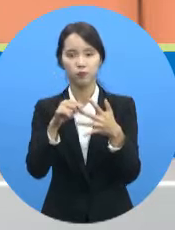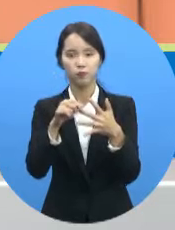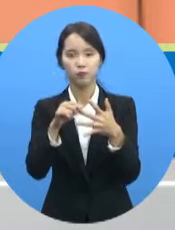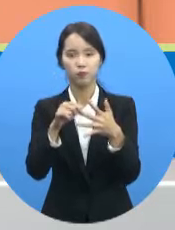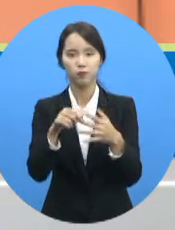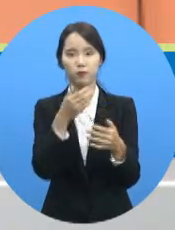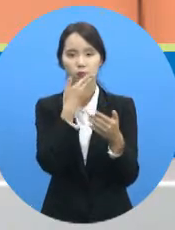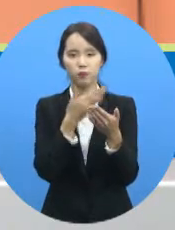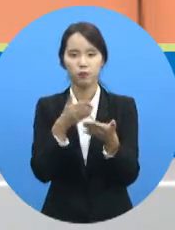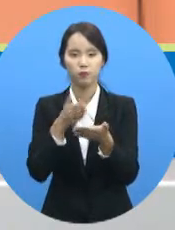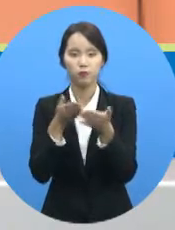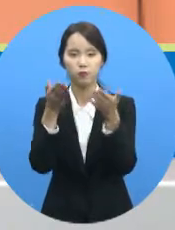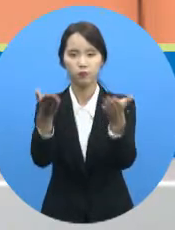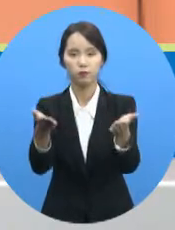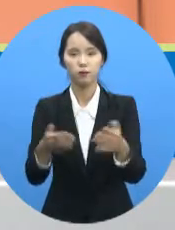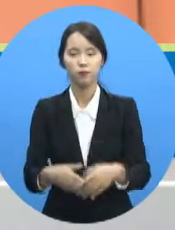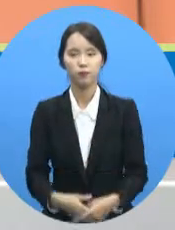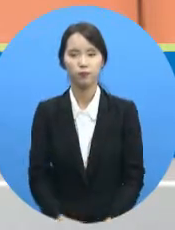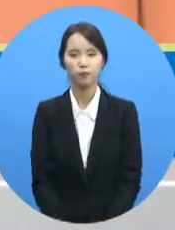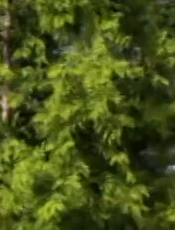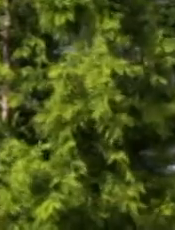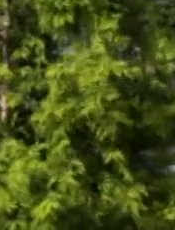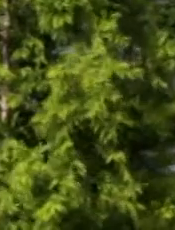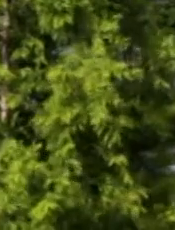10월 둘째 주 주요 뉴스입니다.